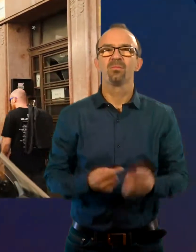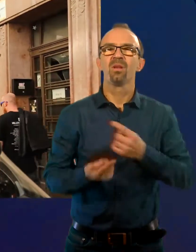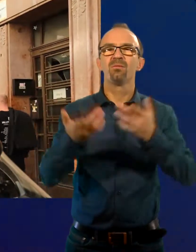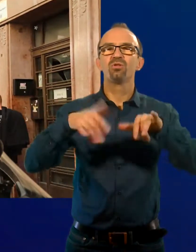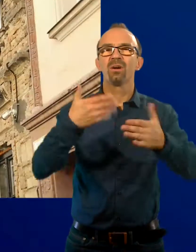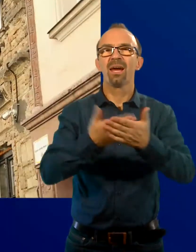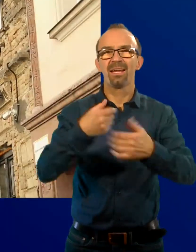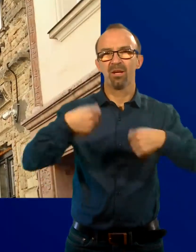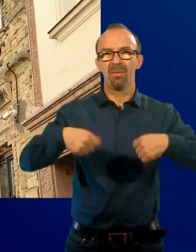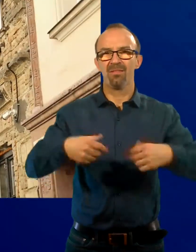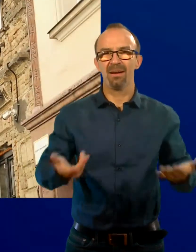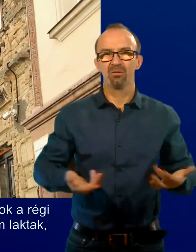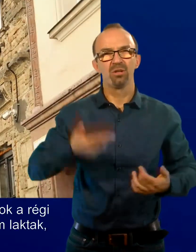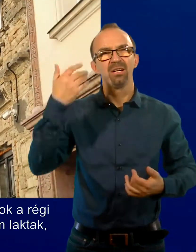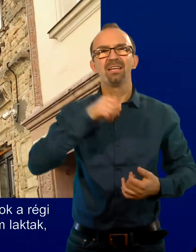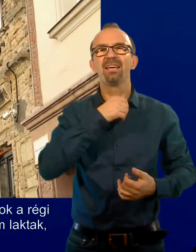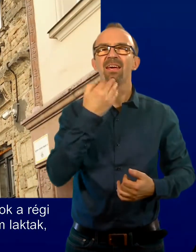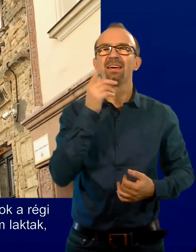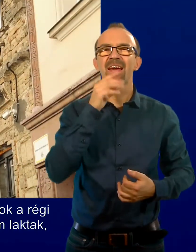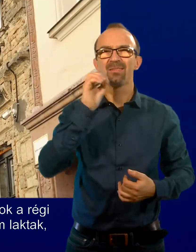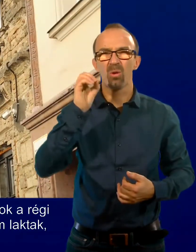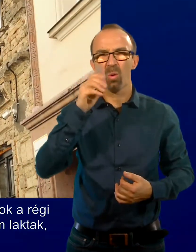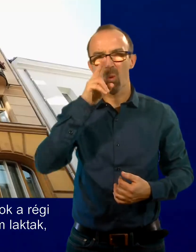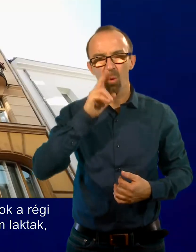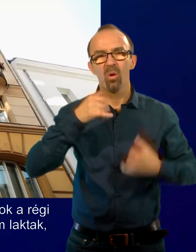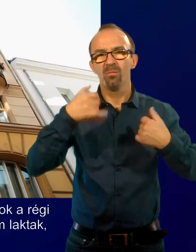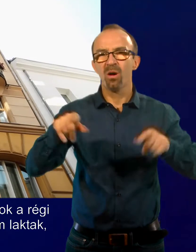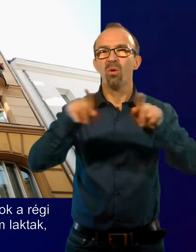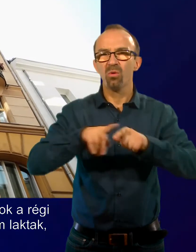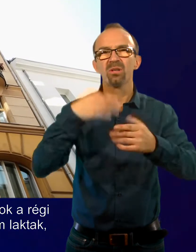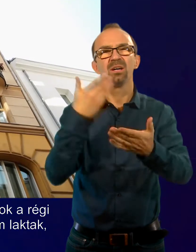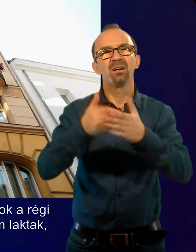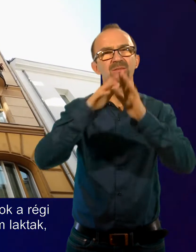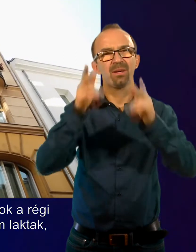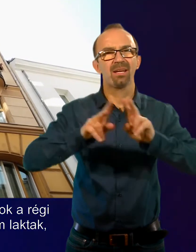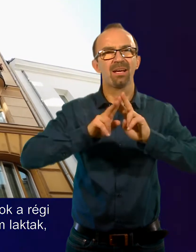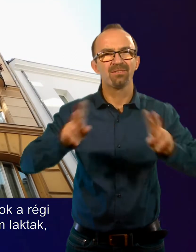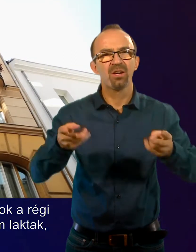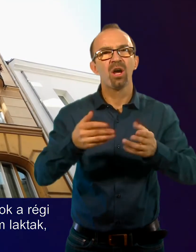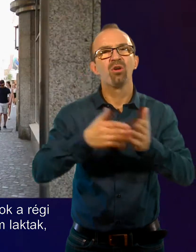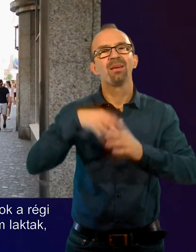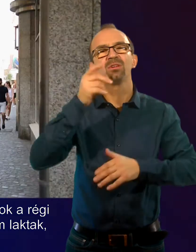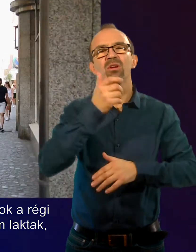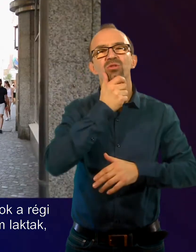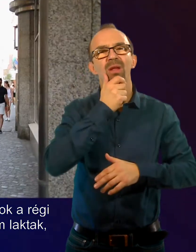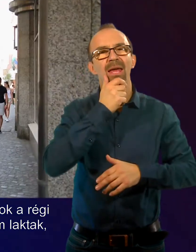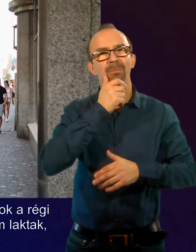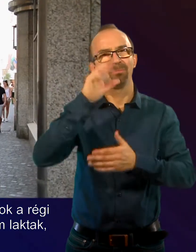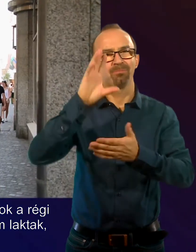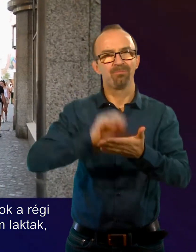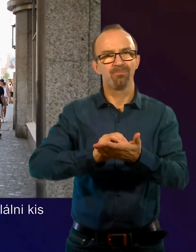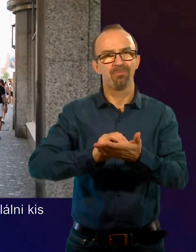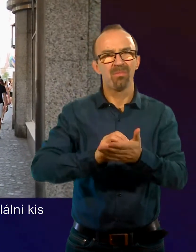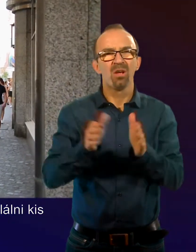Furcsa hely lett a belváros. Az egykori gettó területén ma is ugyanazok a régi bérházak állnak, ahol még a nagyszüleim